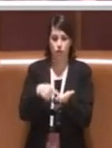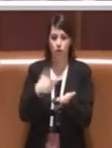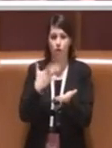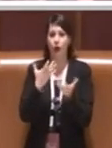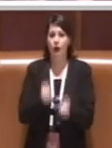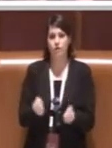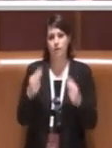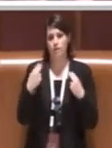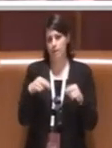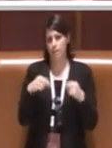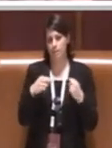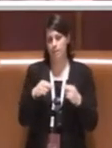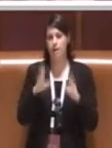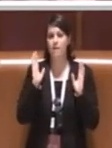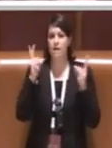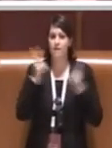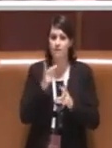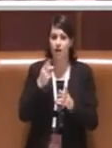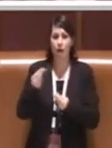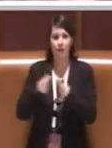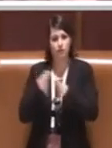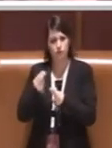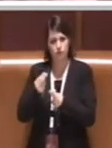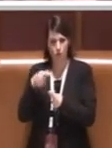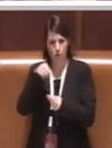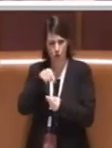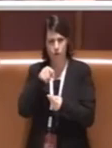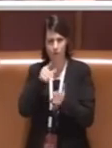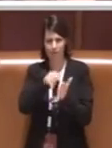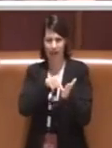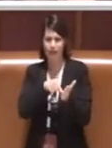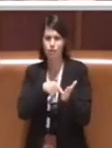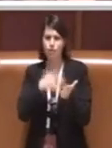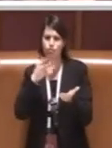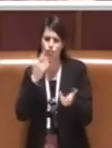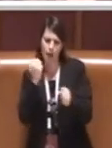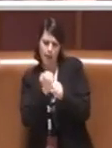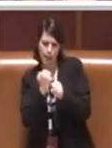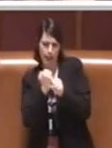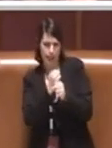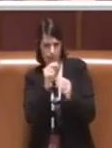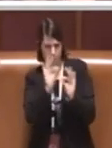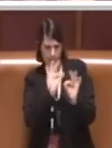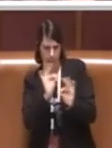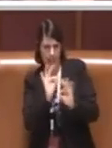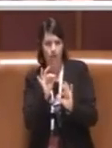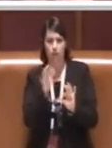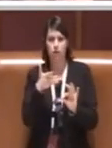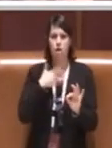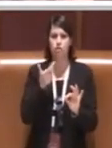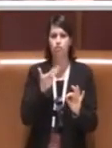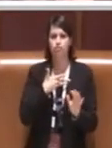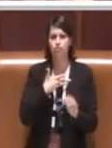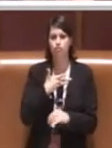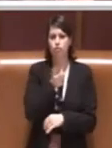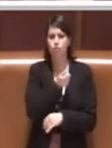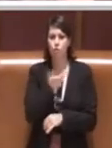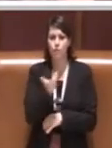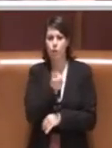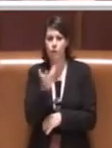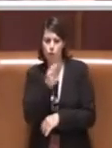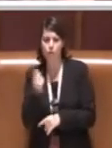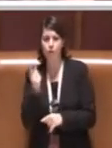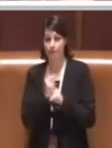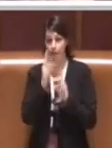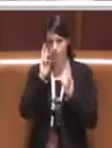l'amministrazione sta già lavorando, ci sono già dei numeri, quanto approfonditi è da capire, ma